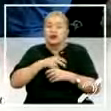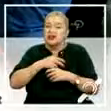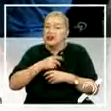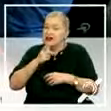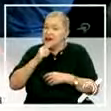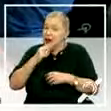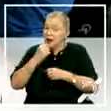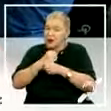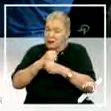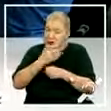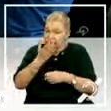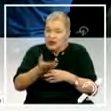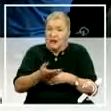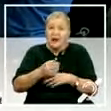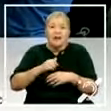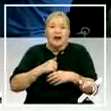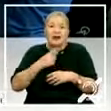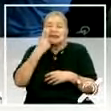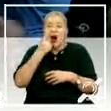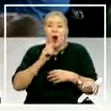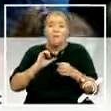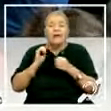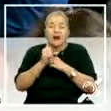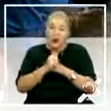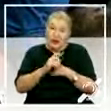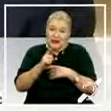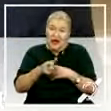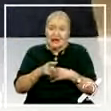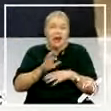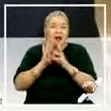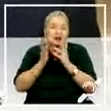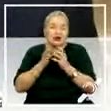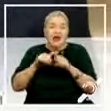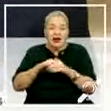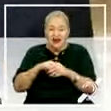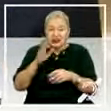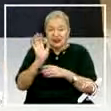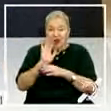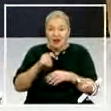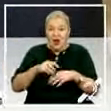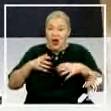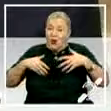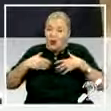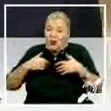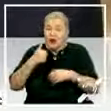desfășurăm activitatea este una dintre prioritățile mele și ale echipei noastre. Bucuria noastră a